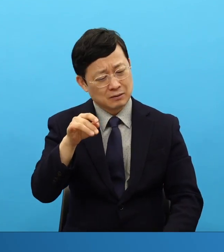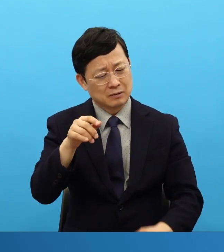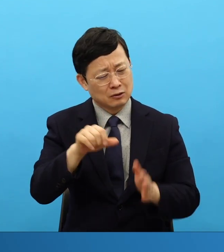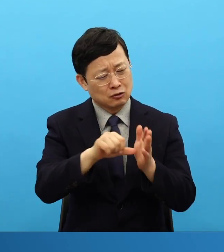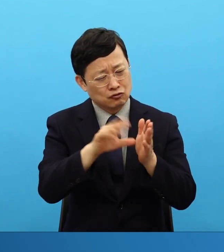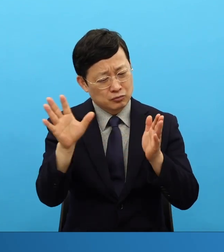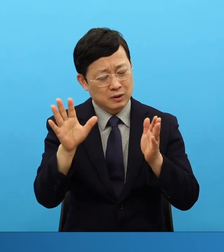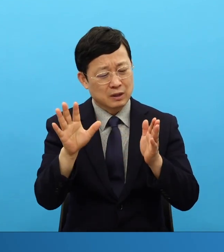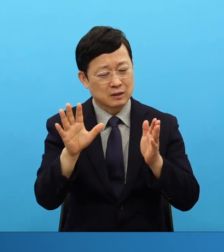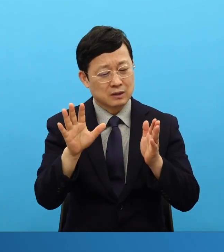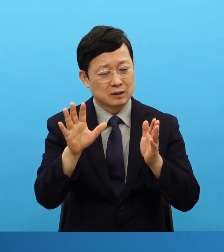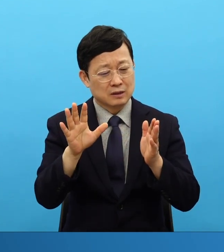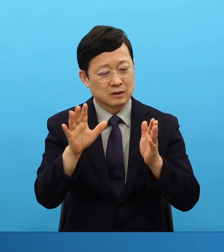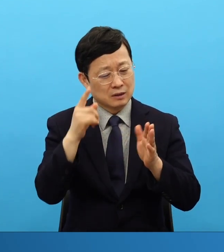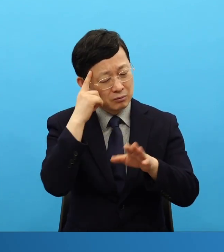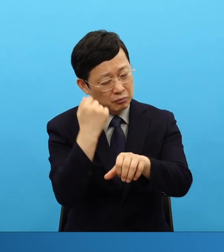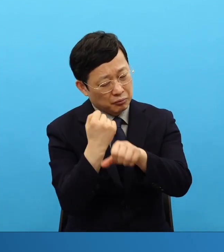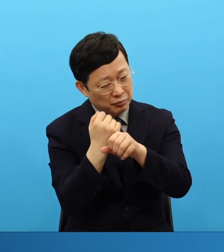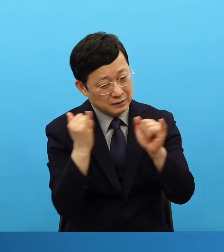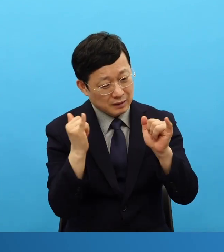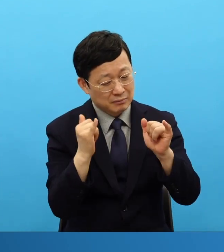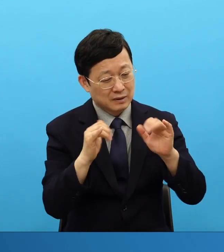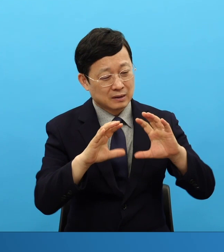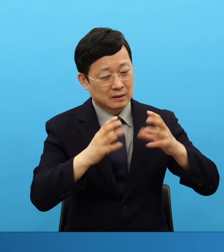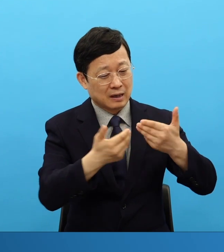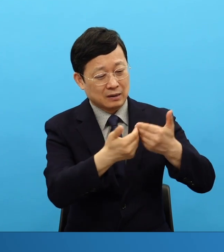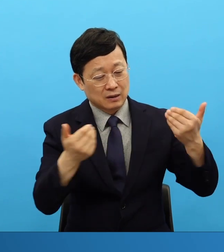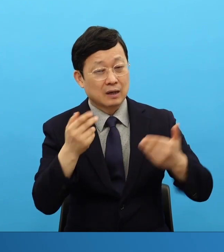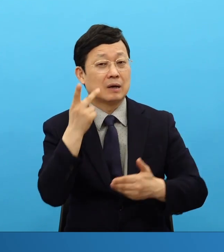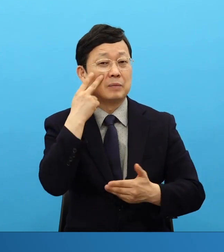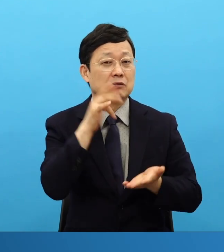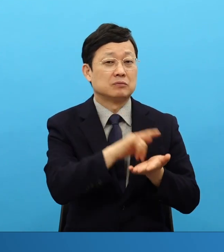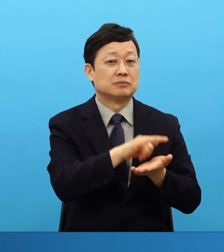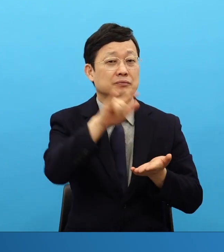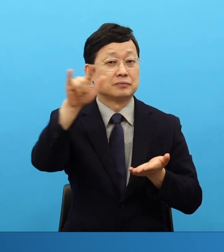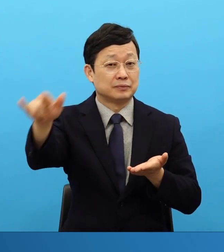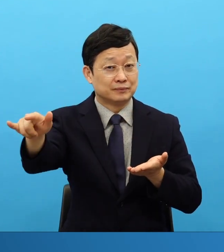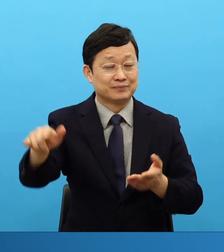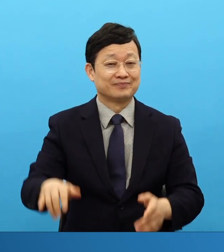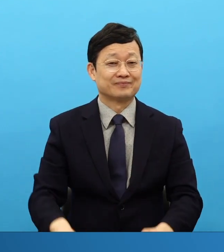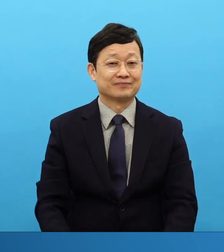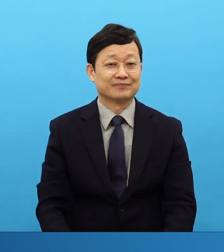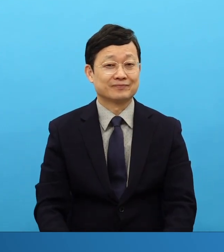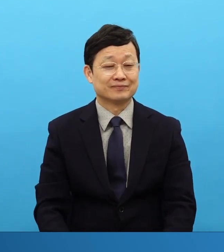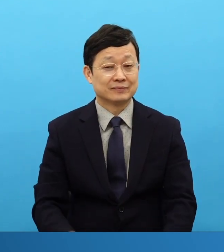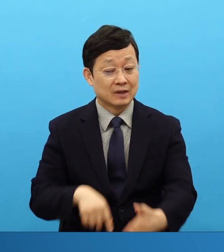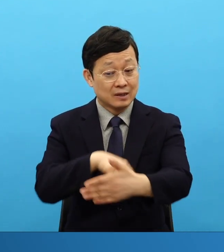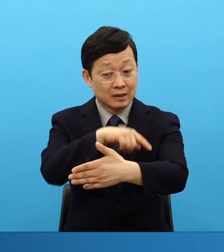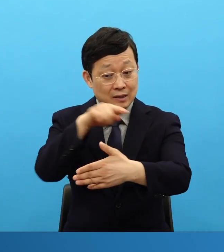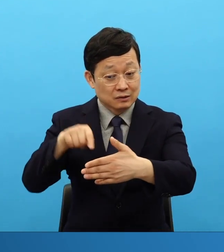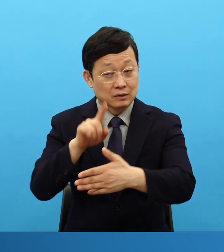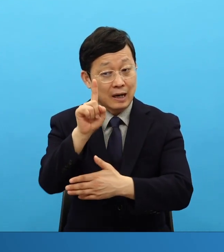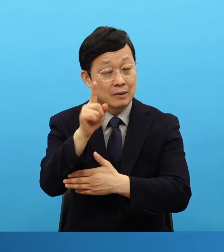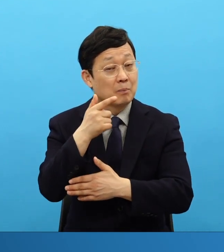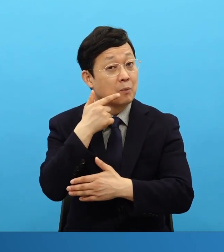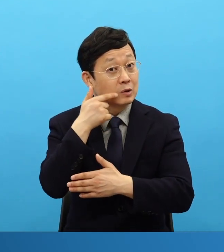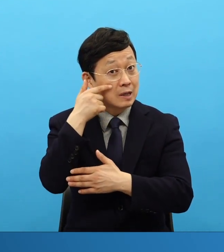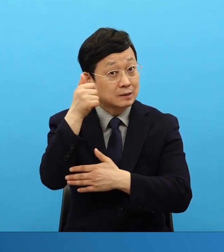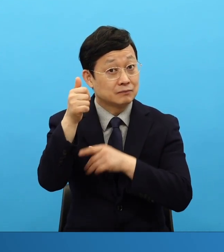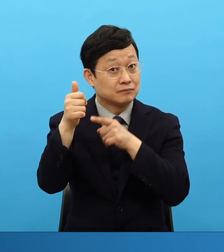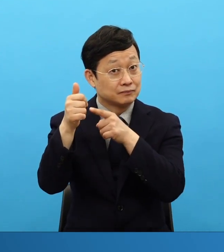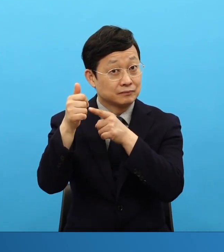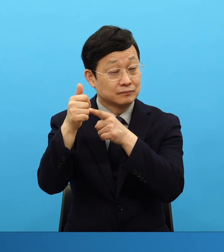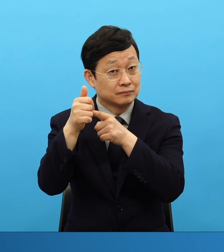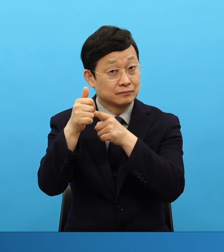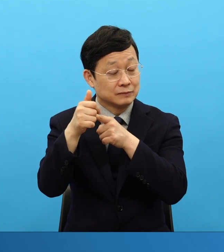see that this individual, his wife, was also a Jew, but he came all the way to the United States. 그 중에 목사 한 명이